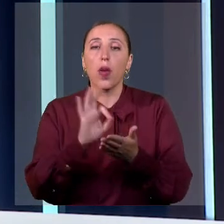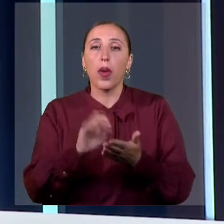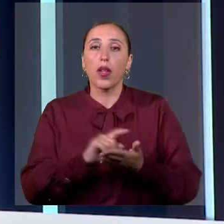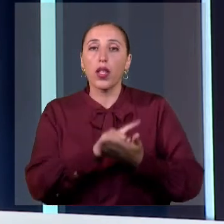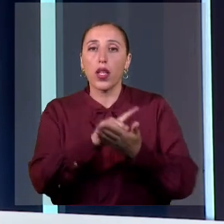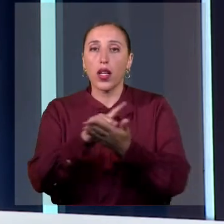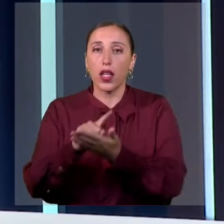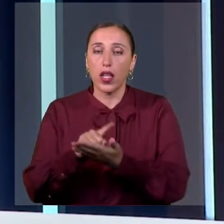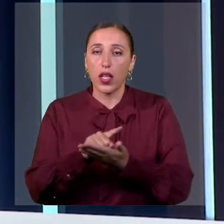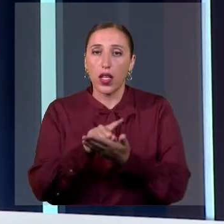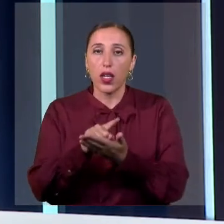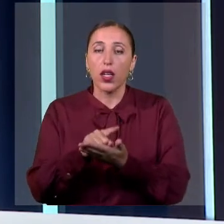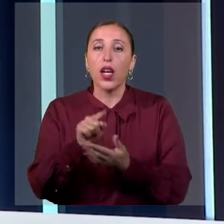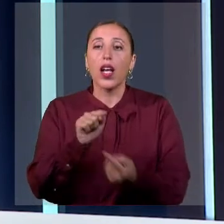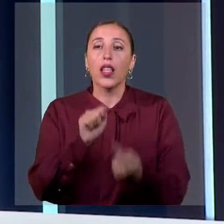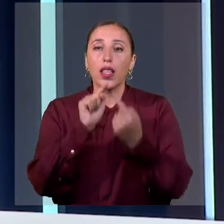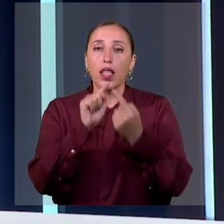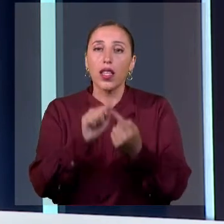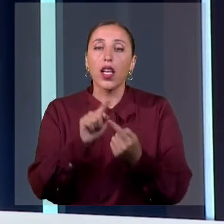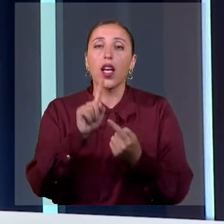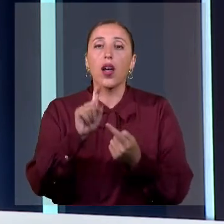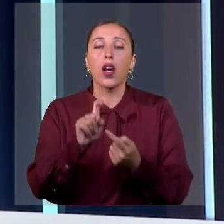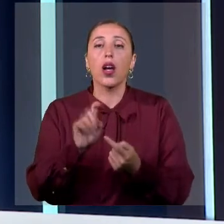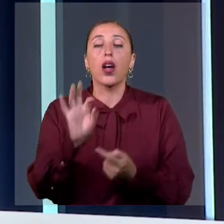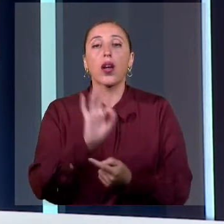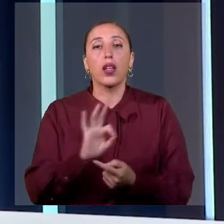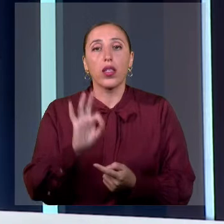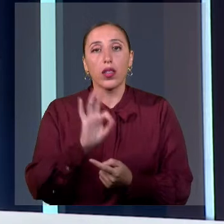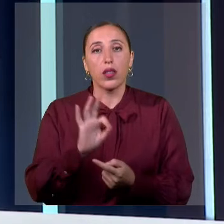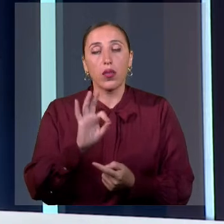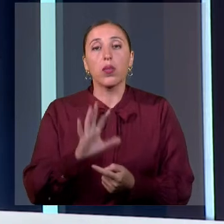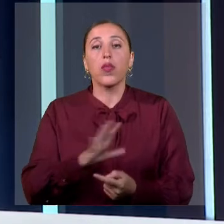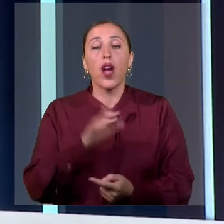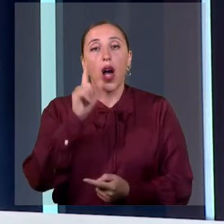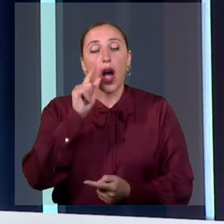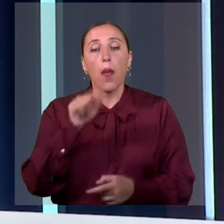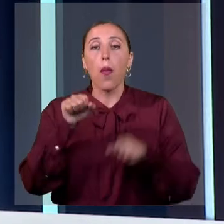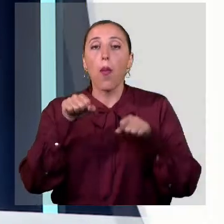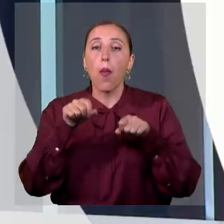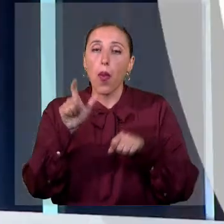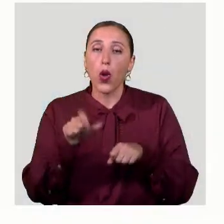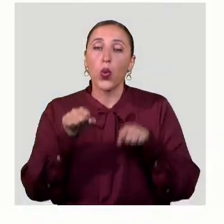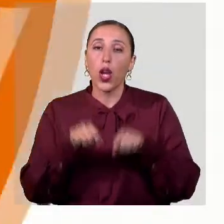Դեմ արտահայտվողների շարքում է նաև Հայաստանի մարդու իրավունքների պաշտպանը։